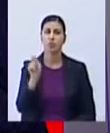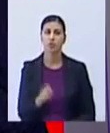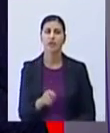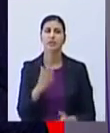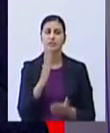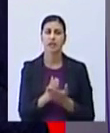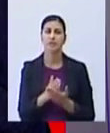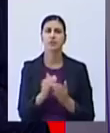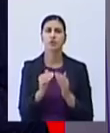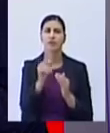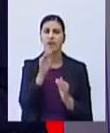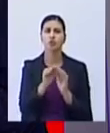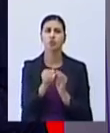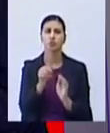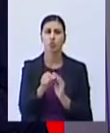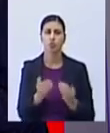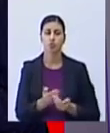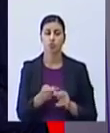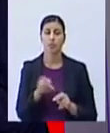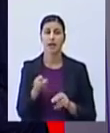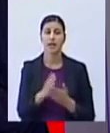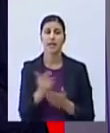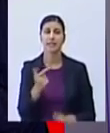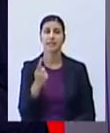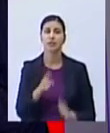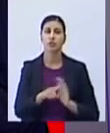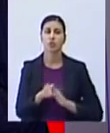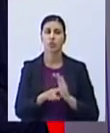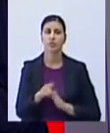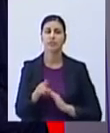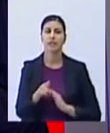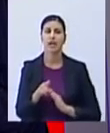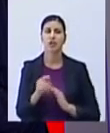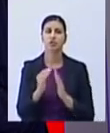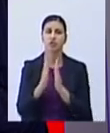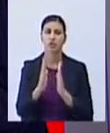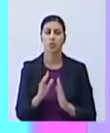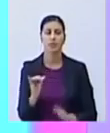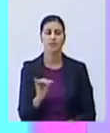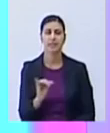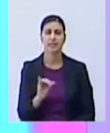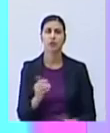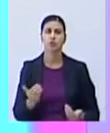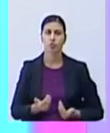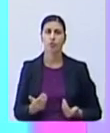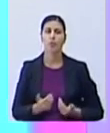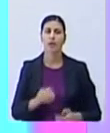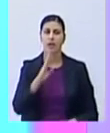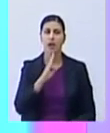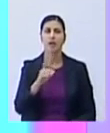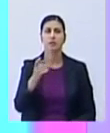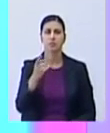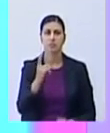ყავთ სორუებში შეყრილი. აგერ არის განში ახლა ერთი ტოლვილთა შენობა, სადაც ცხოვრობენ ქალები,